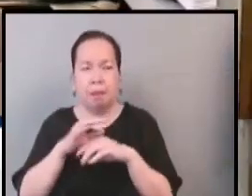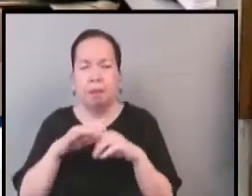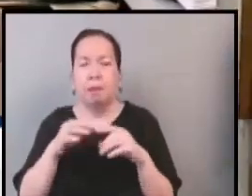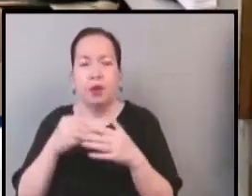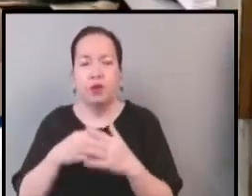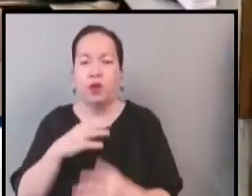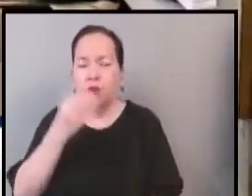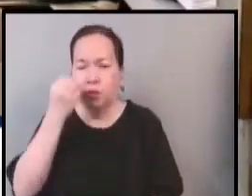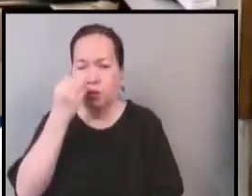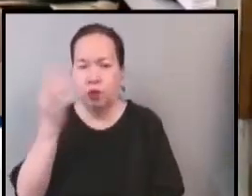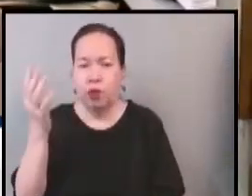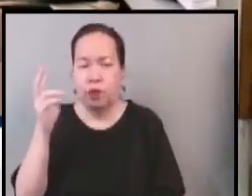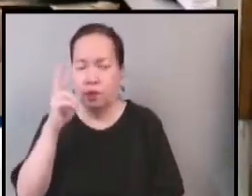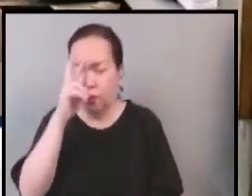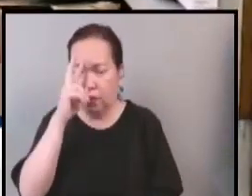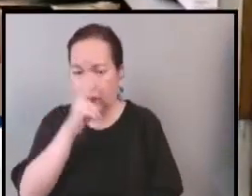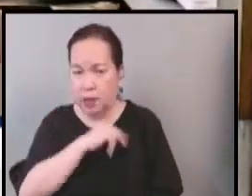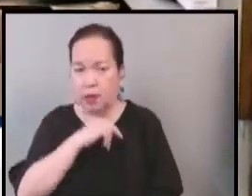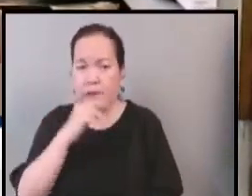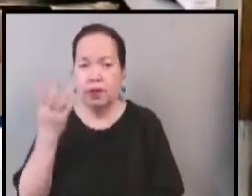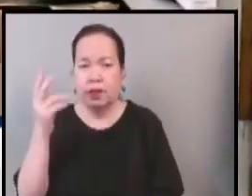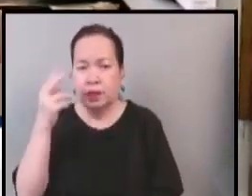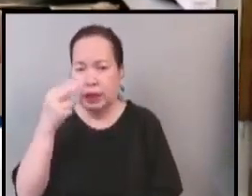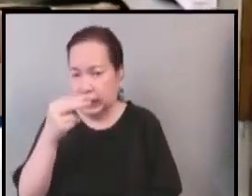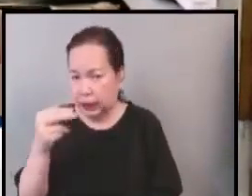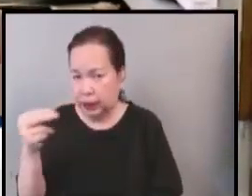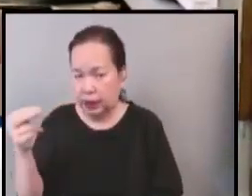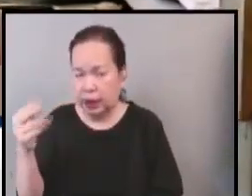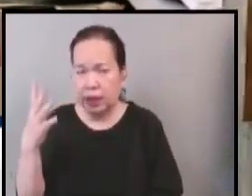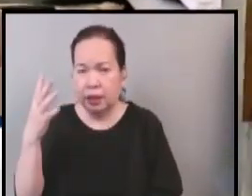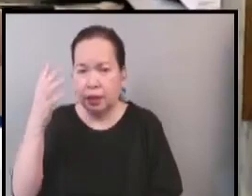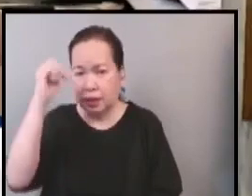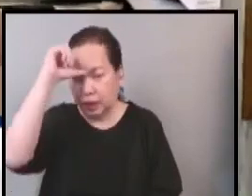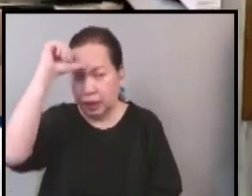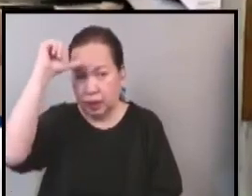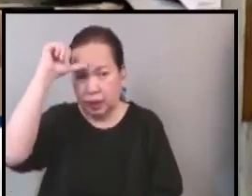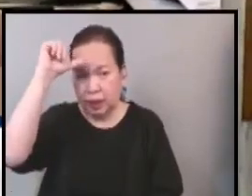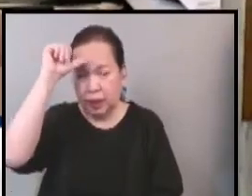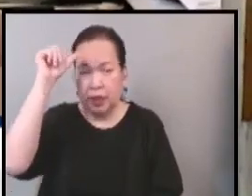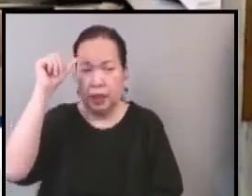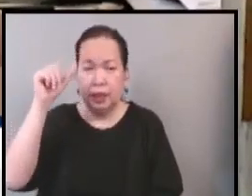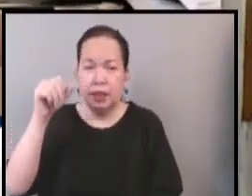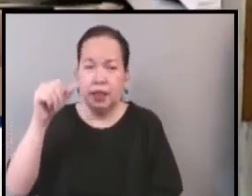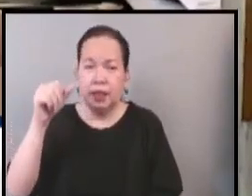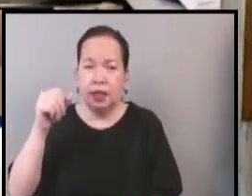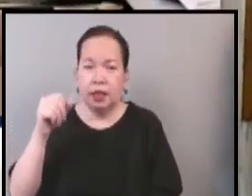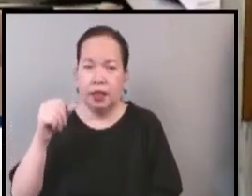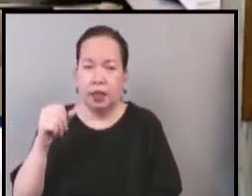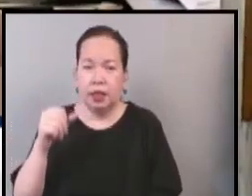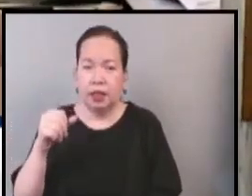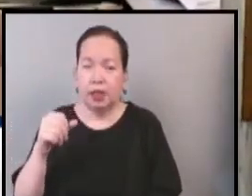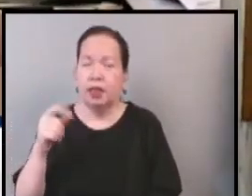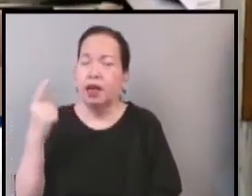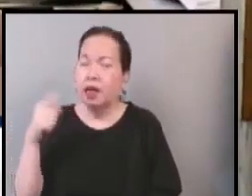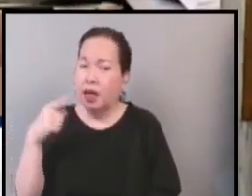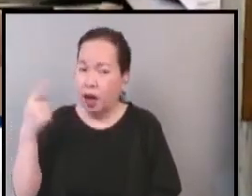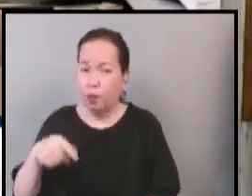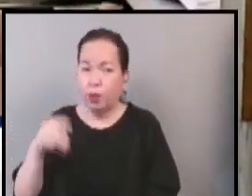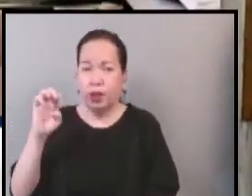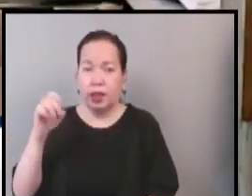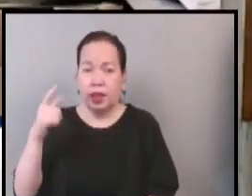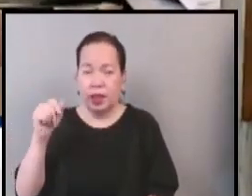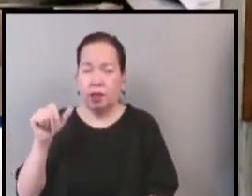Vietnam, ang India, ang bagyong Egay, ay yung mga bigas na yan